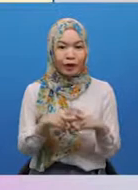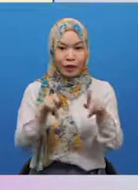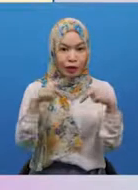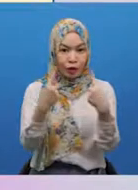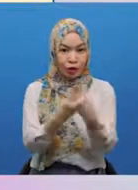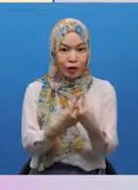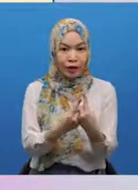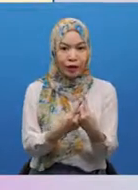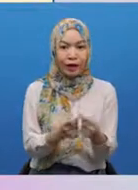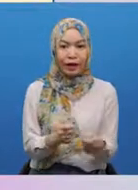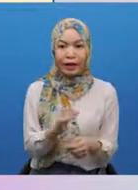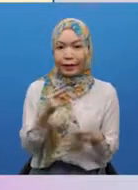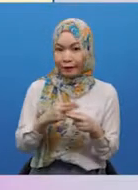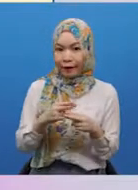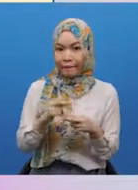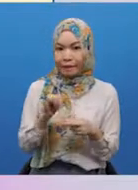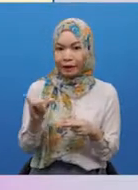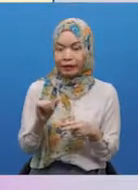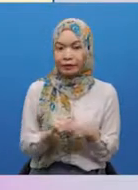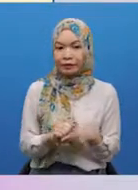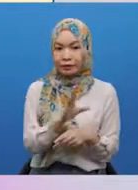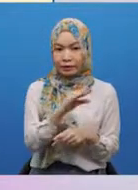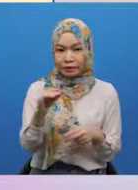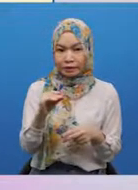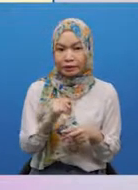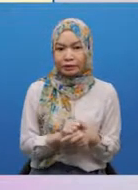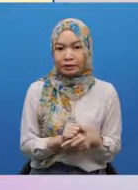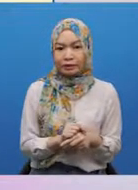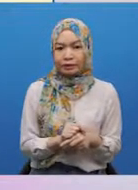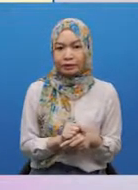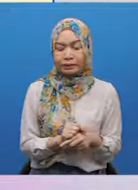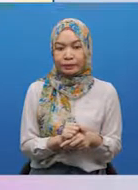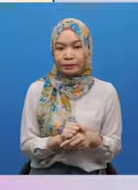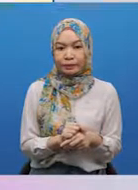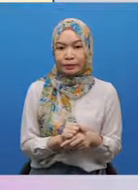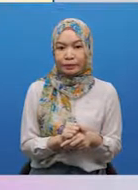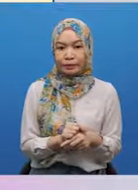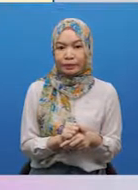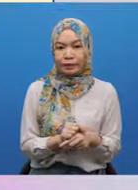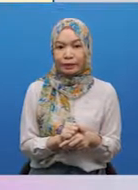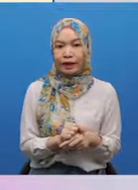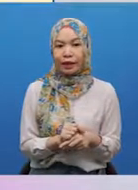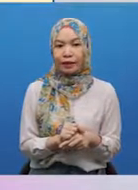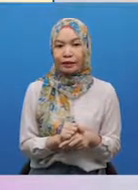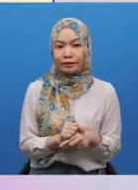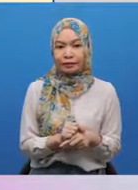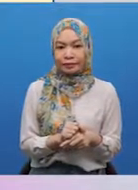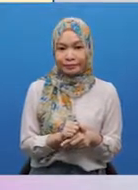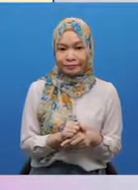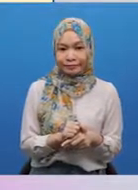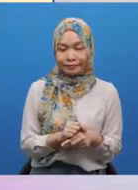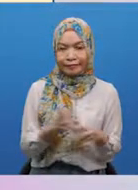dan keagamaan iaitu Haji. Contoh kedua, Mak Engku Nasiram binti Tengku